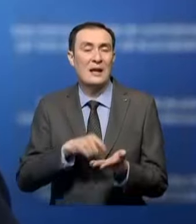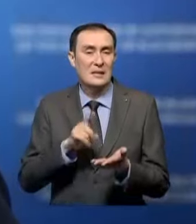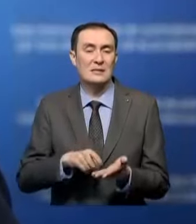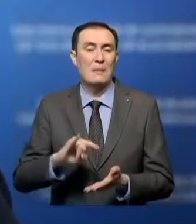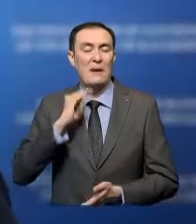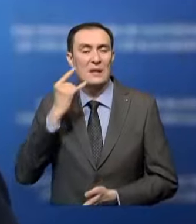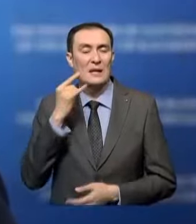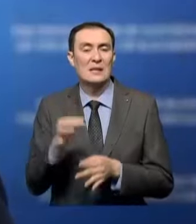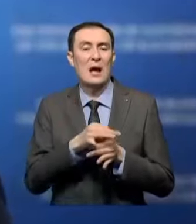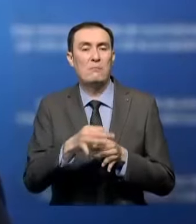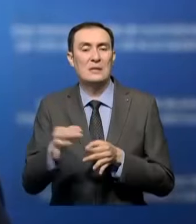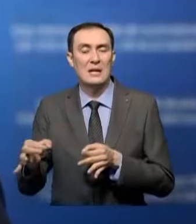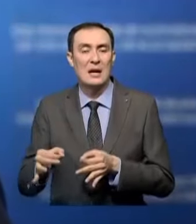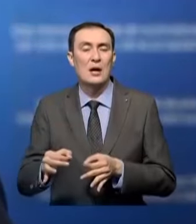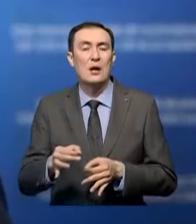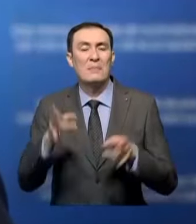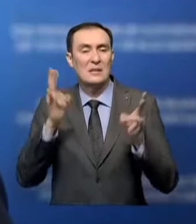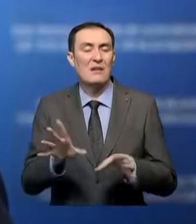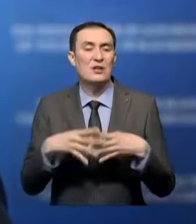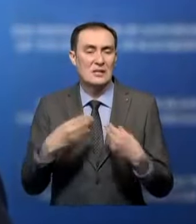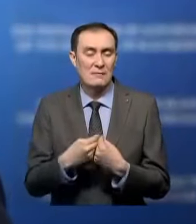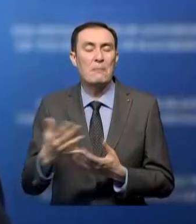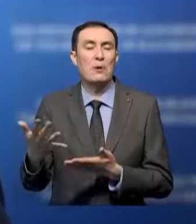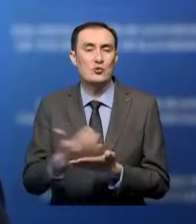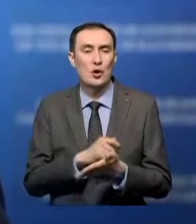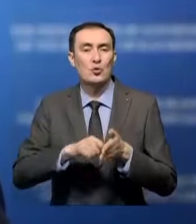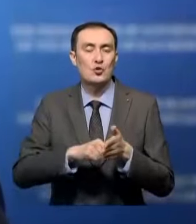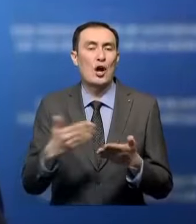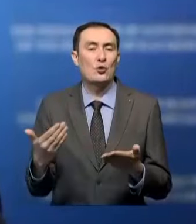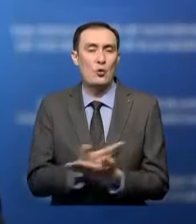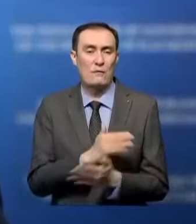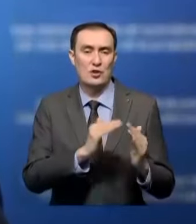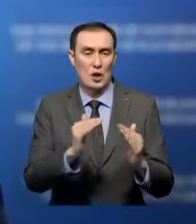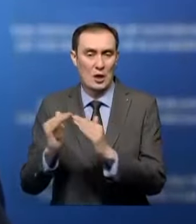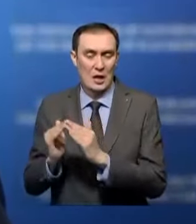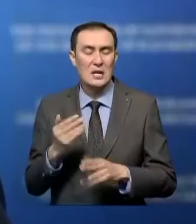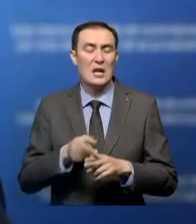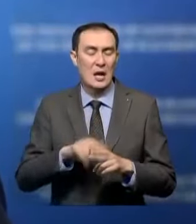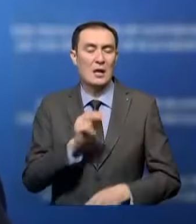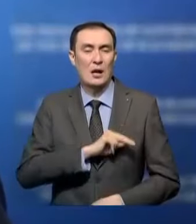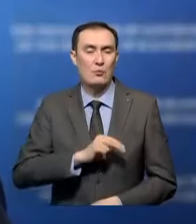и Павлодарской областях пострадавшие семьи уже получают ключи от нового жилья. И эта